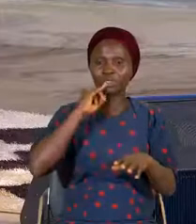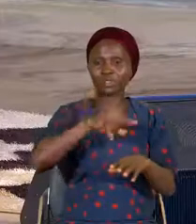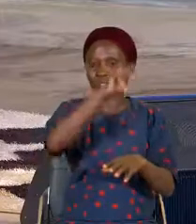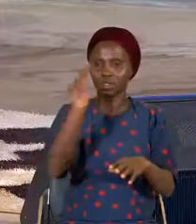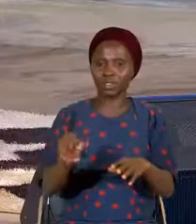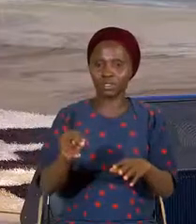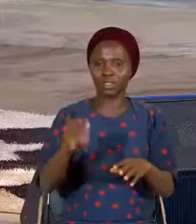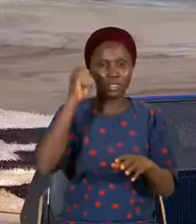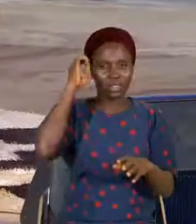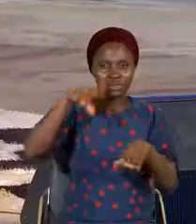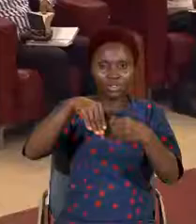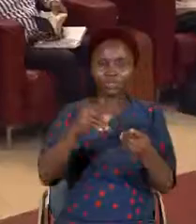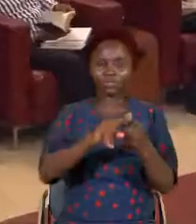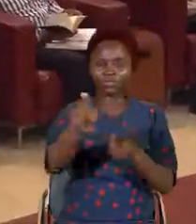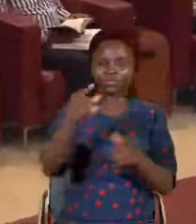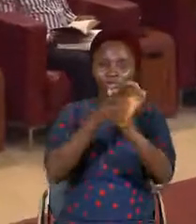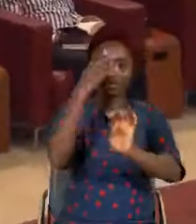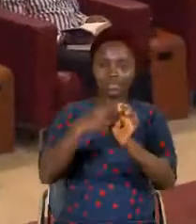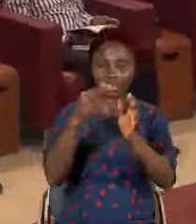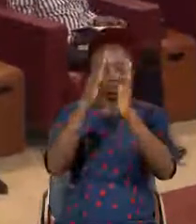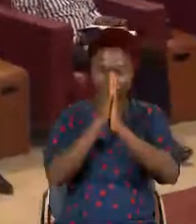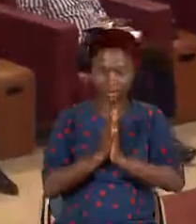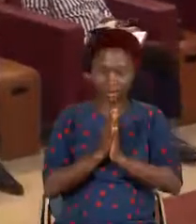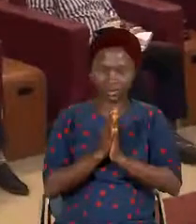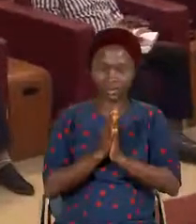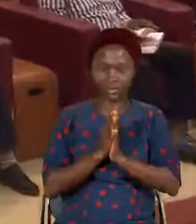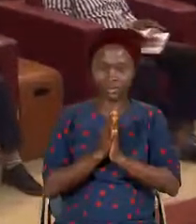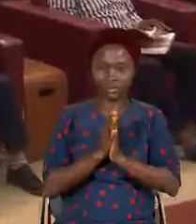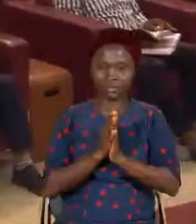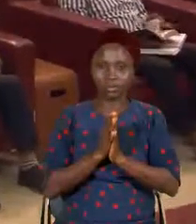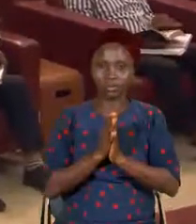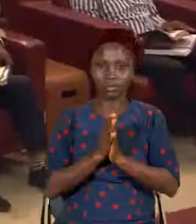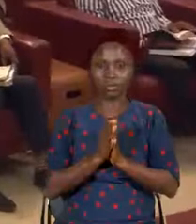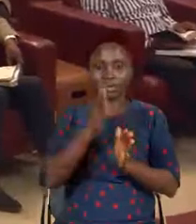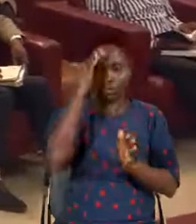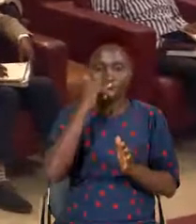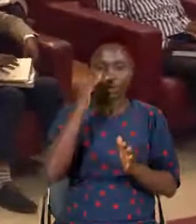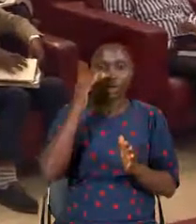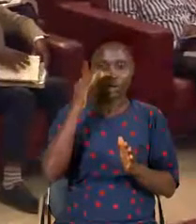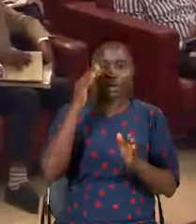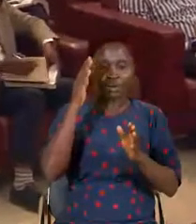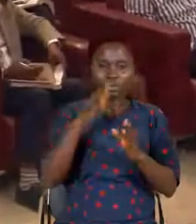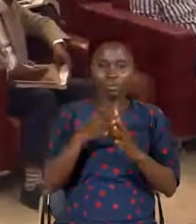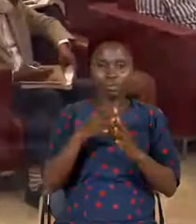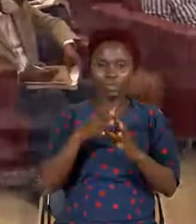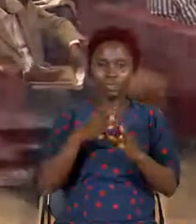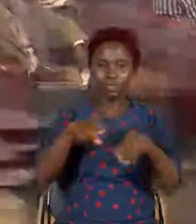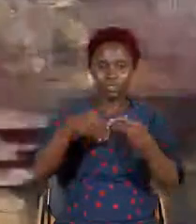de sagesse est nécessaire, il vous en donnera au nom de Jésus. Quand je vous donnerai,